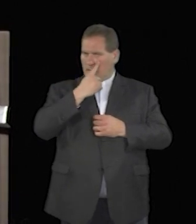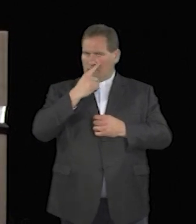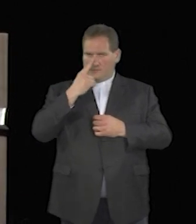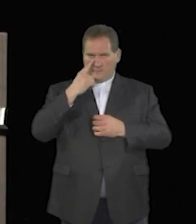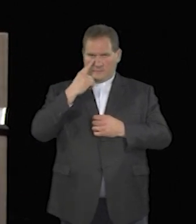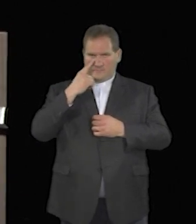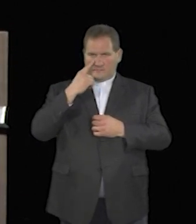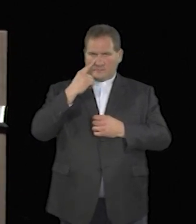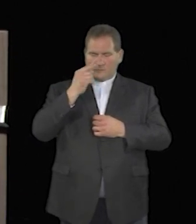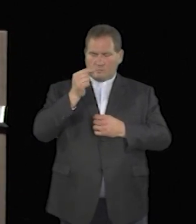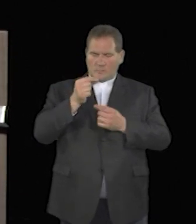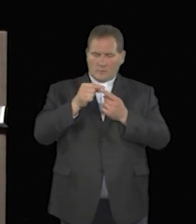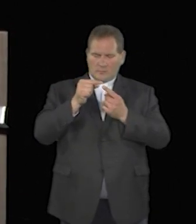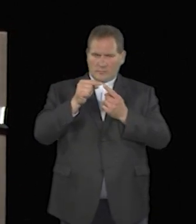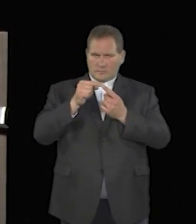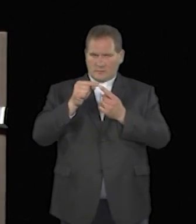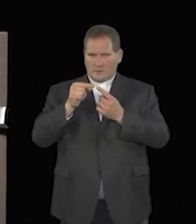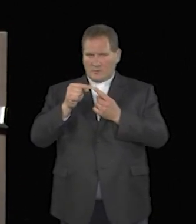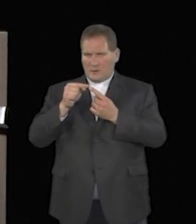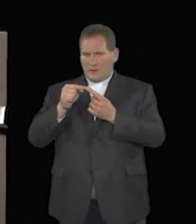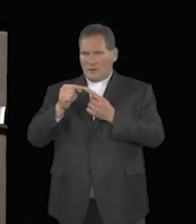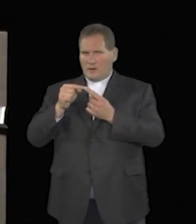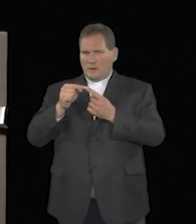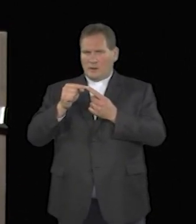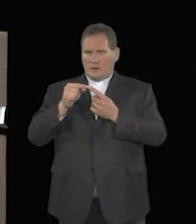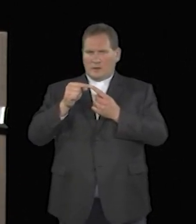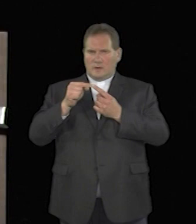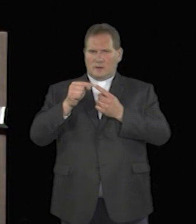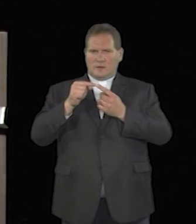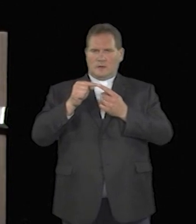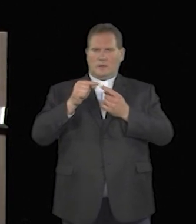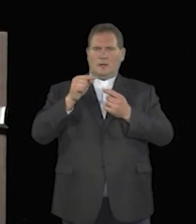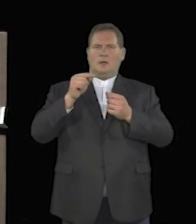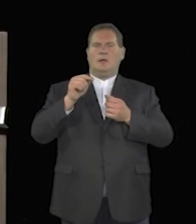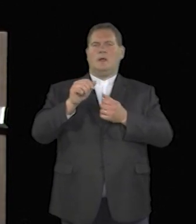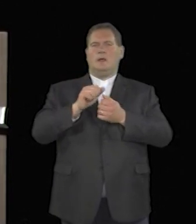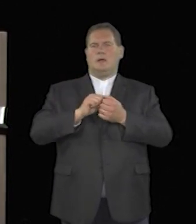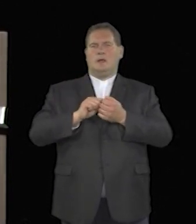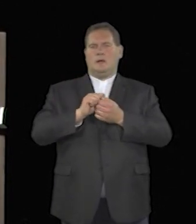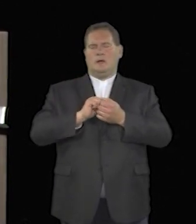Thank you.